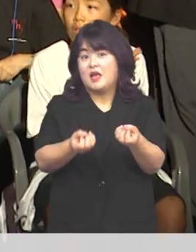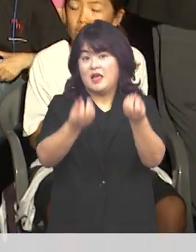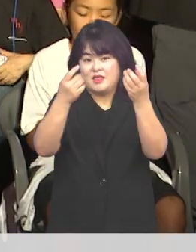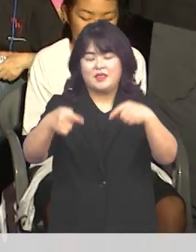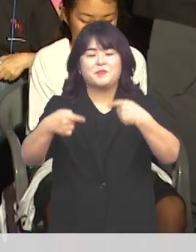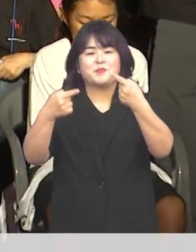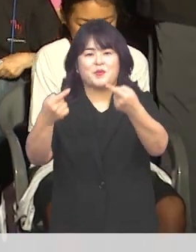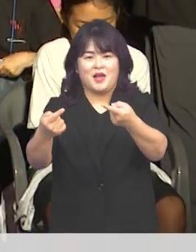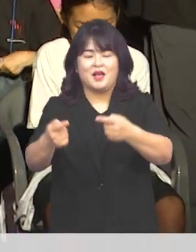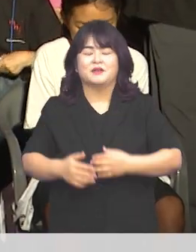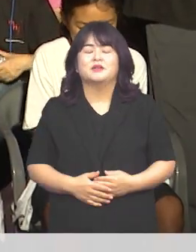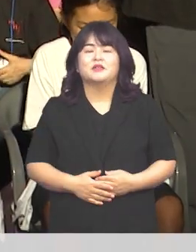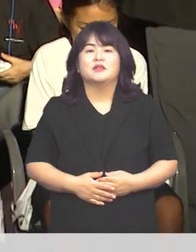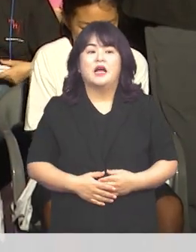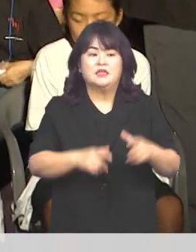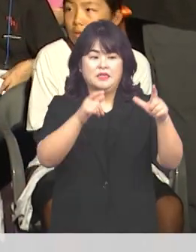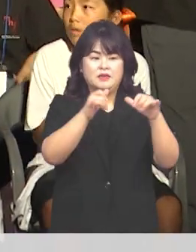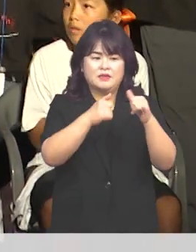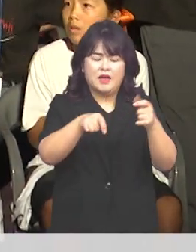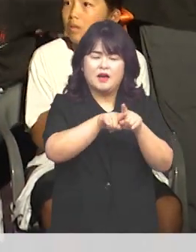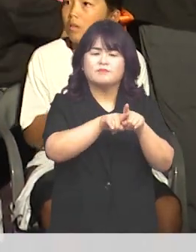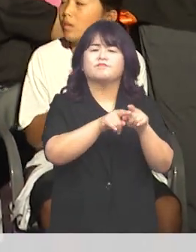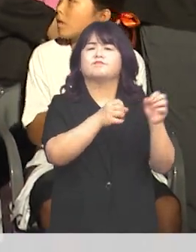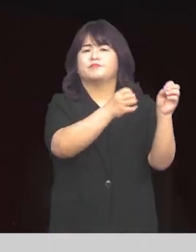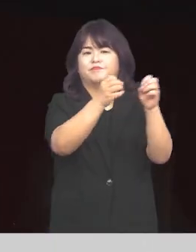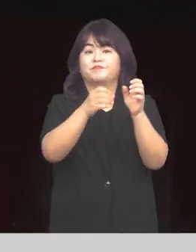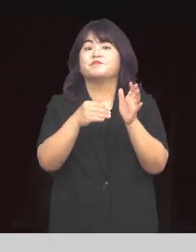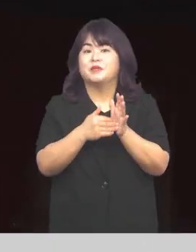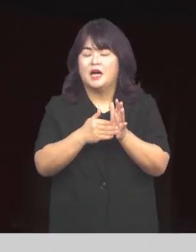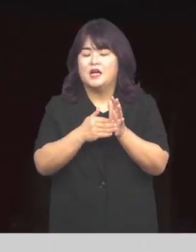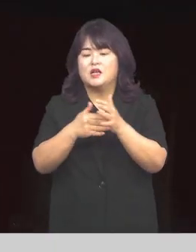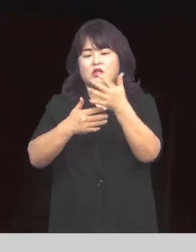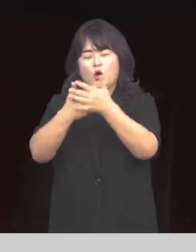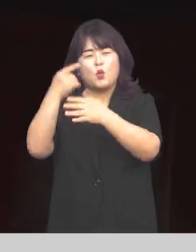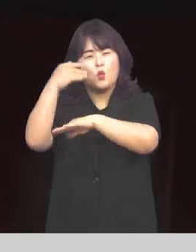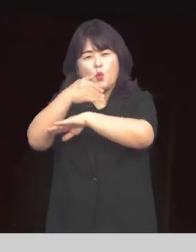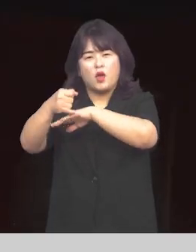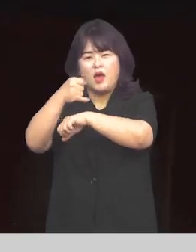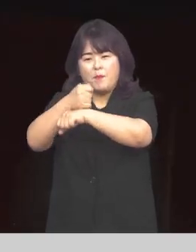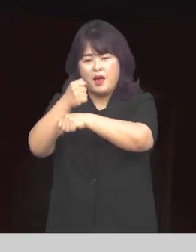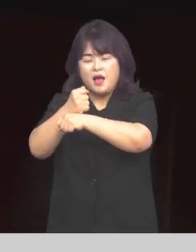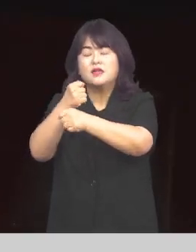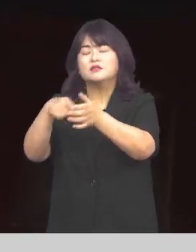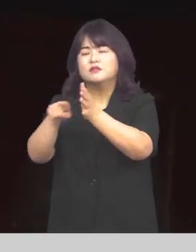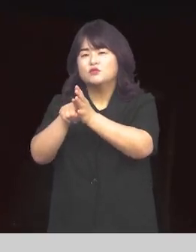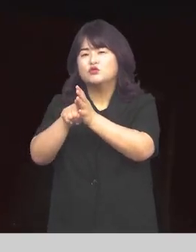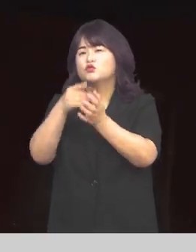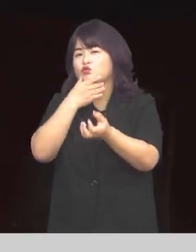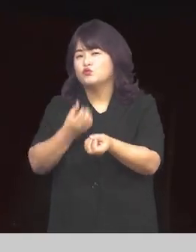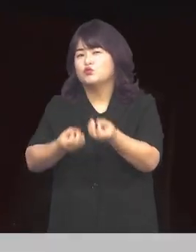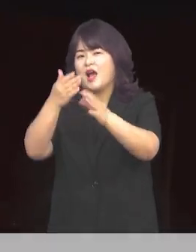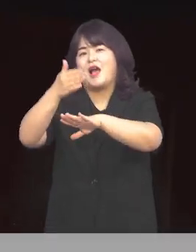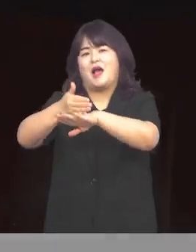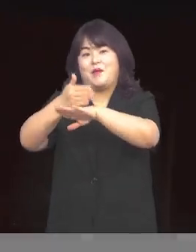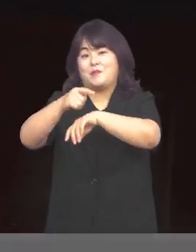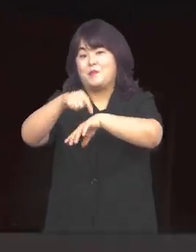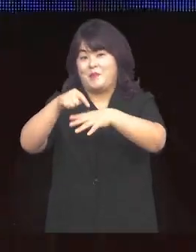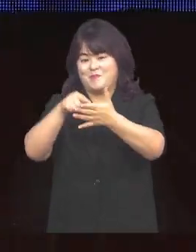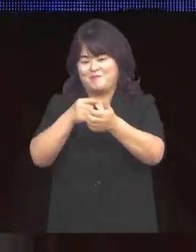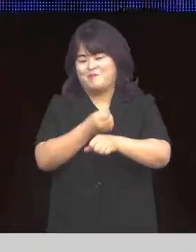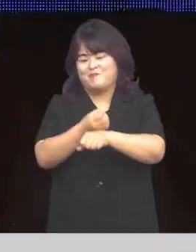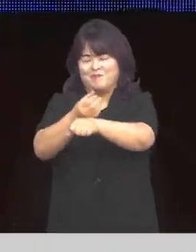이 시장은 행사장을 찾은 시민들과 만나 이야기를 나누고 영화제를 기획한 관계자들에게 축하와 감사의 뜻을